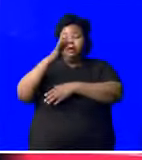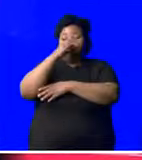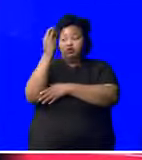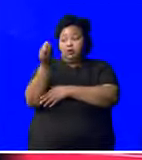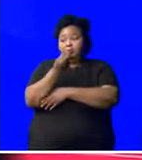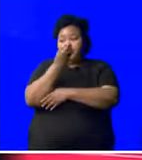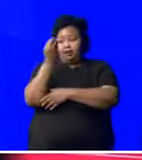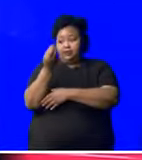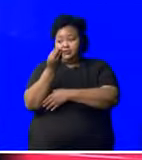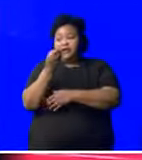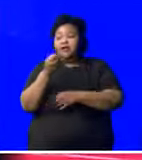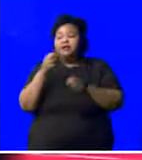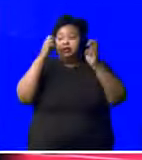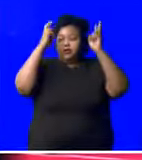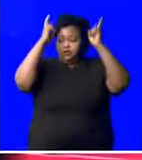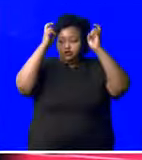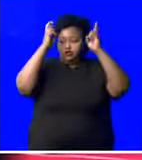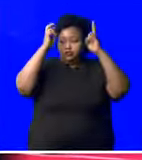ma qualities zakhe qhubeka